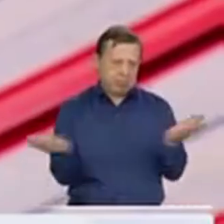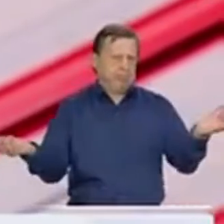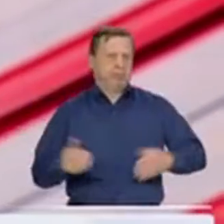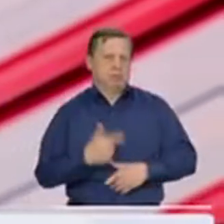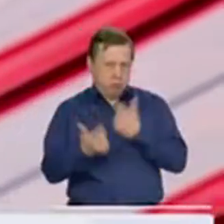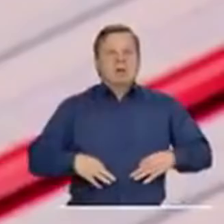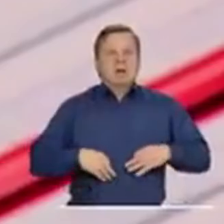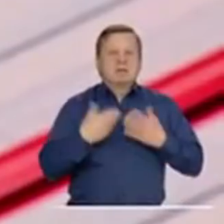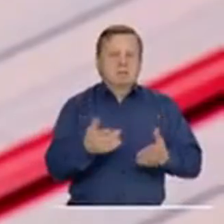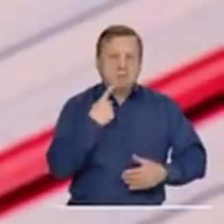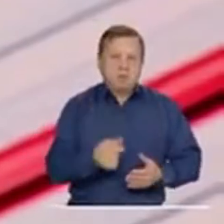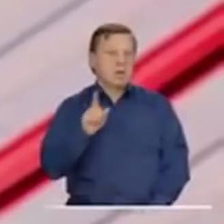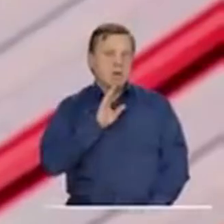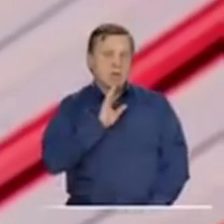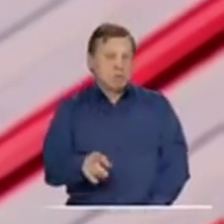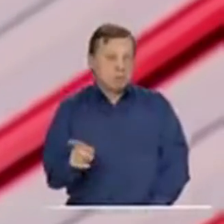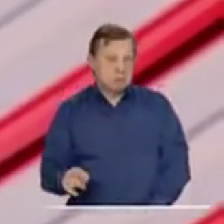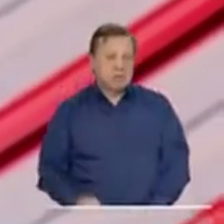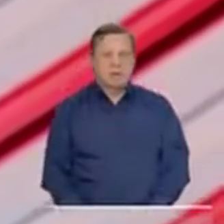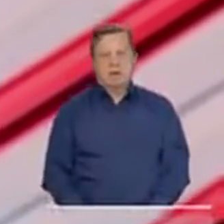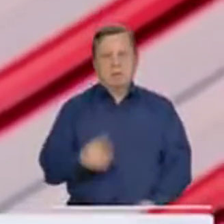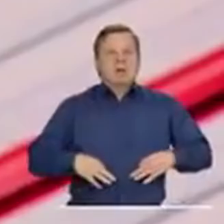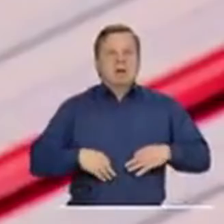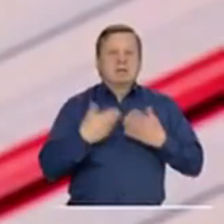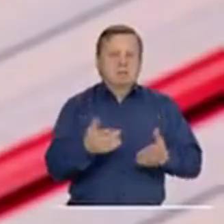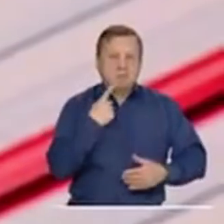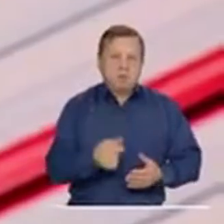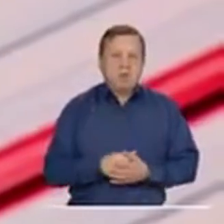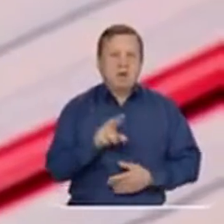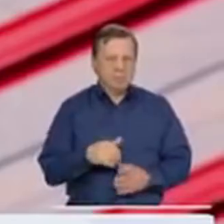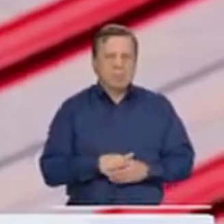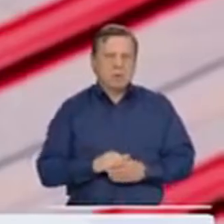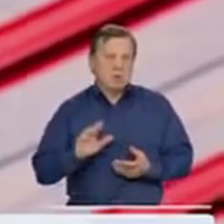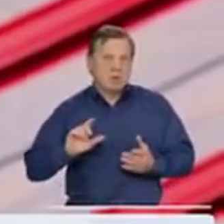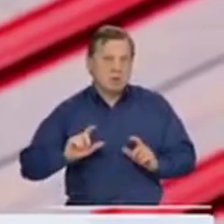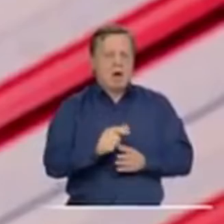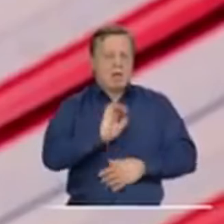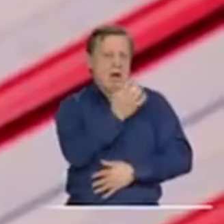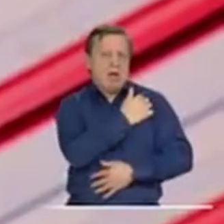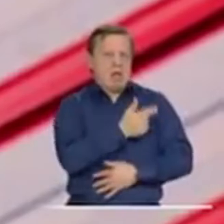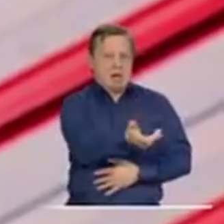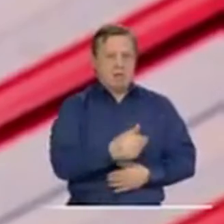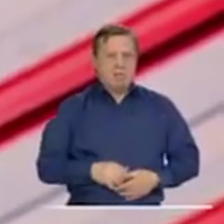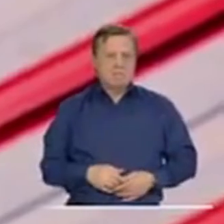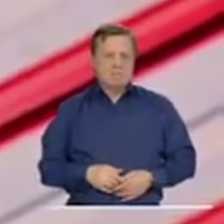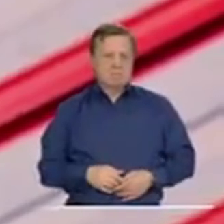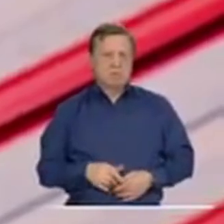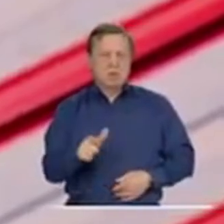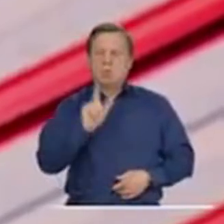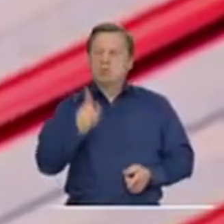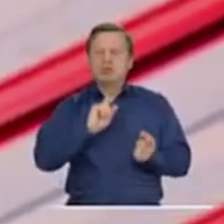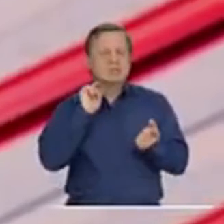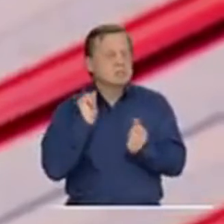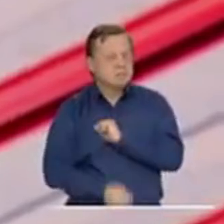stanu, zniszczmy. Homoseksualiści prowadzą politykę wojskową. Homoseksualiści chcą konflikt z Rosją. Po prostu to się musi zmienić.